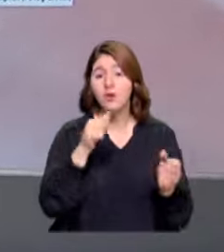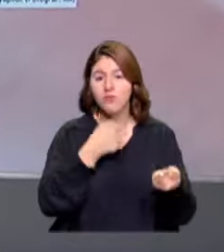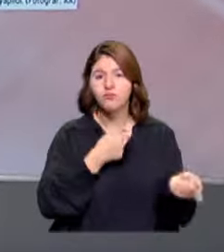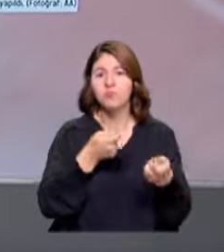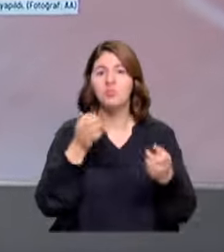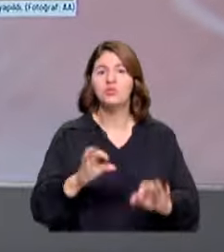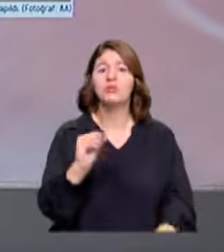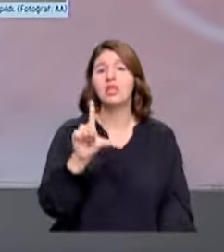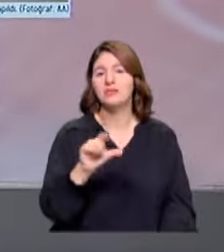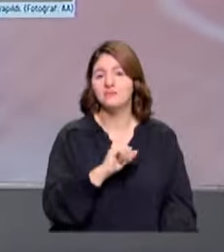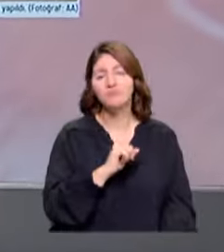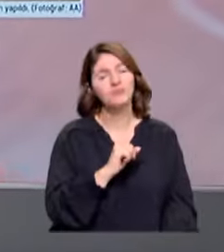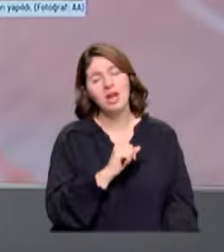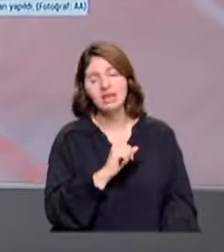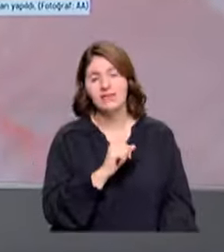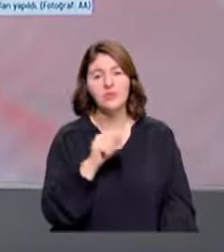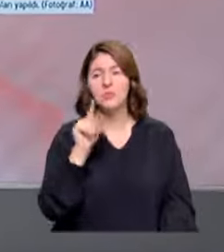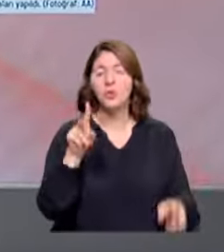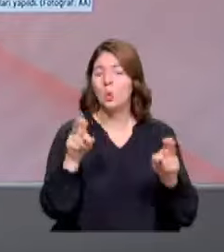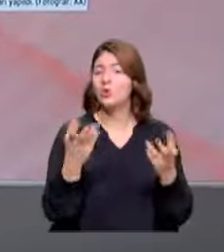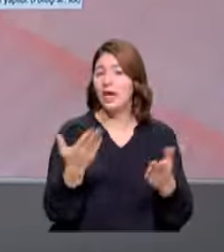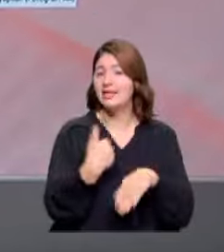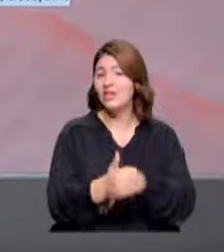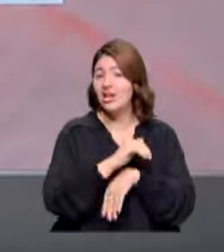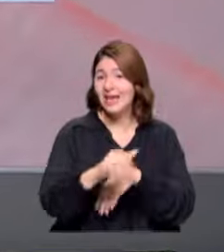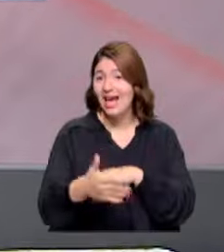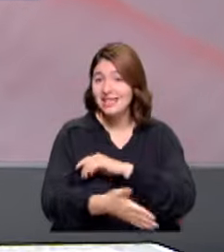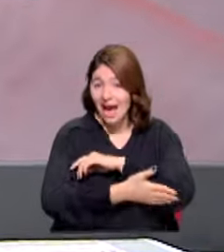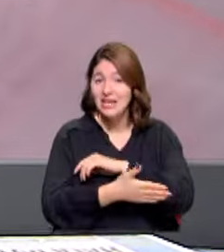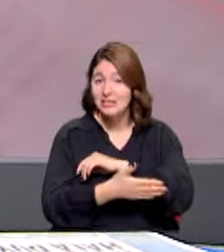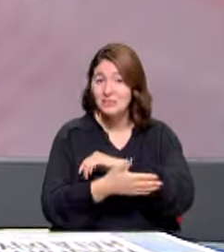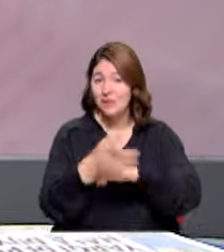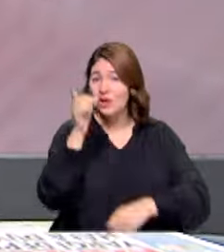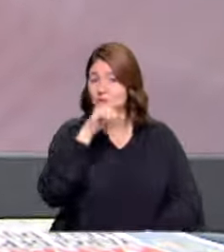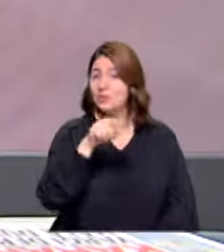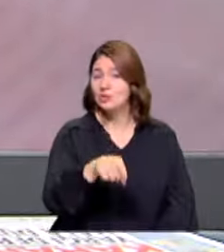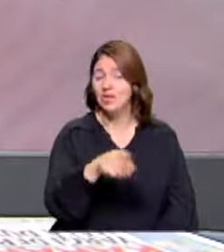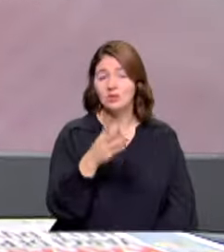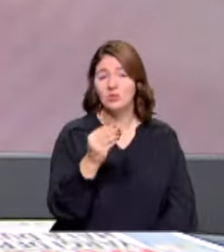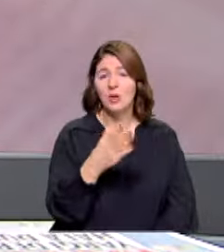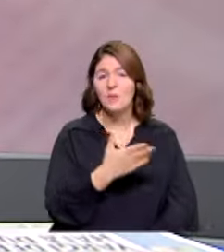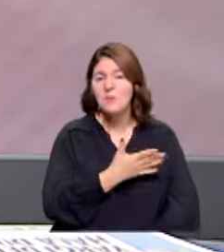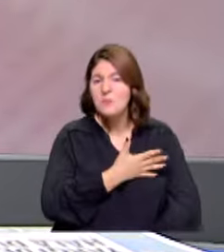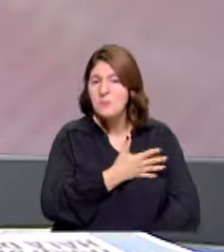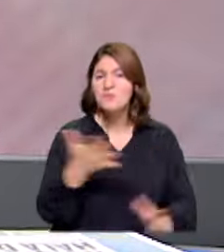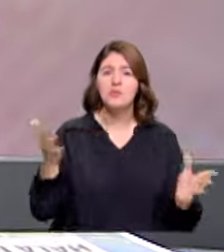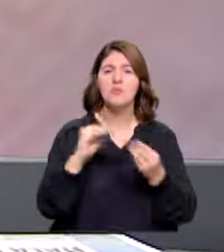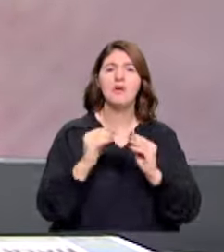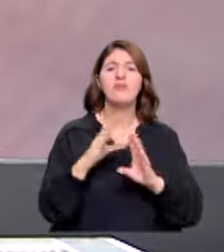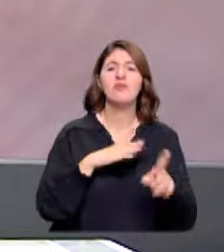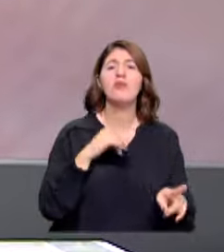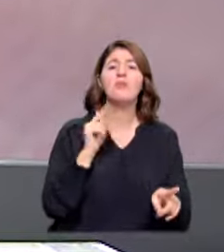müdahale edilmesi. Maalesef bu konuda geç gelen yardımlar dolayısıyla çok büyük sıkıntımız var ve